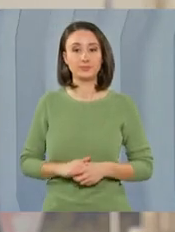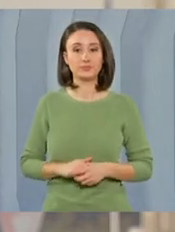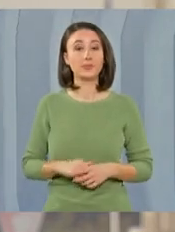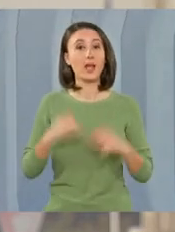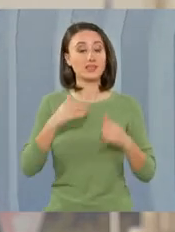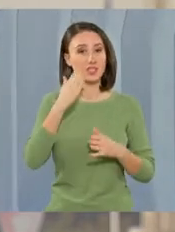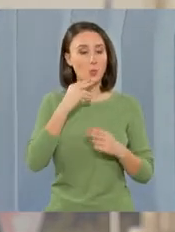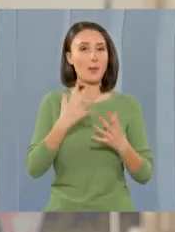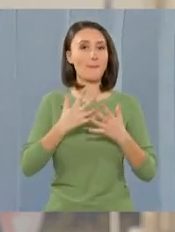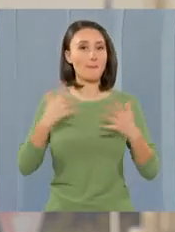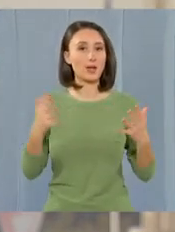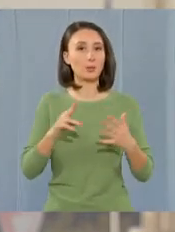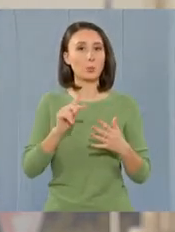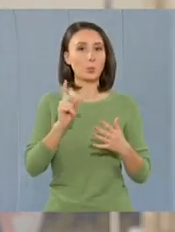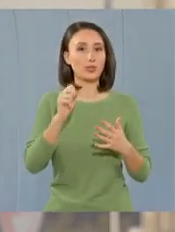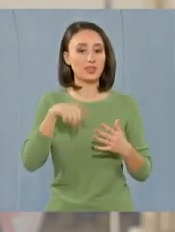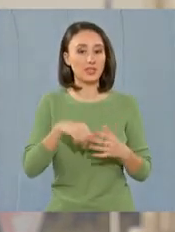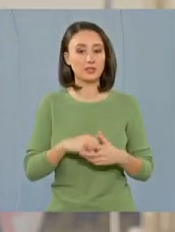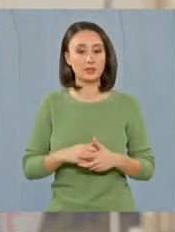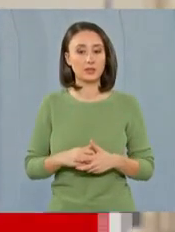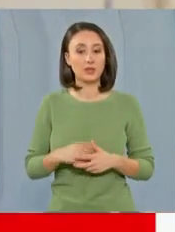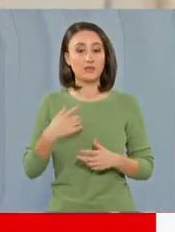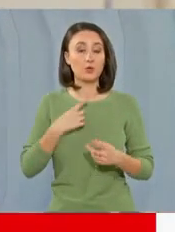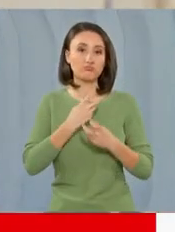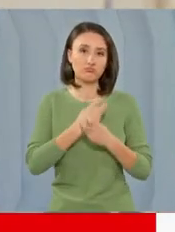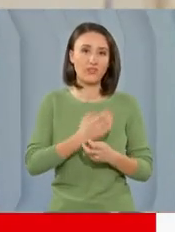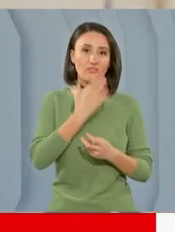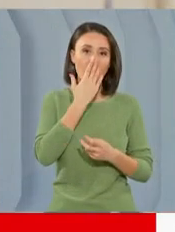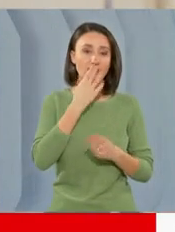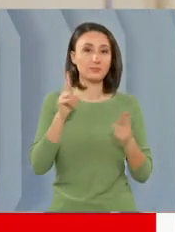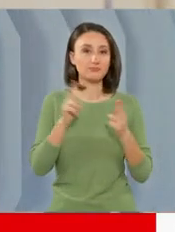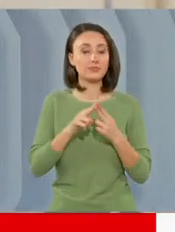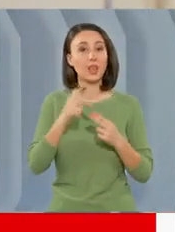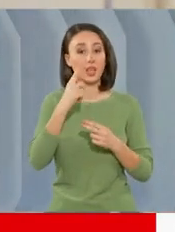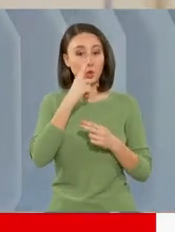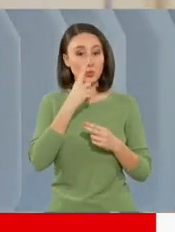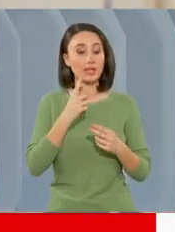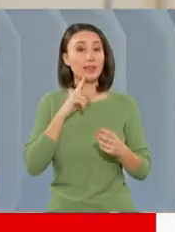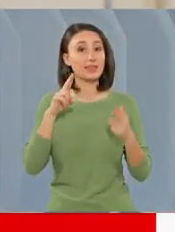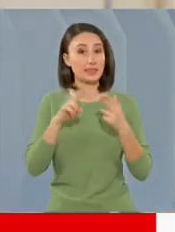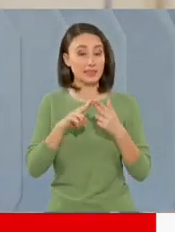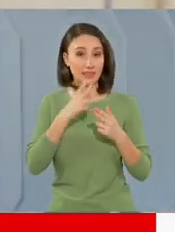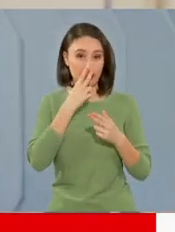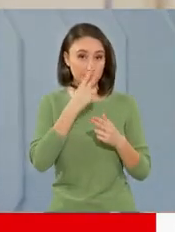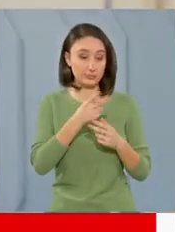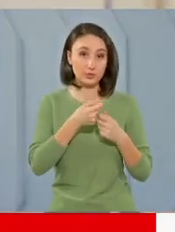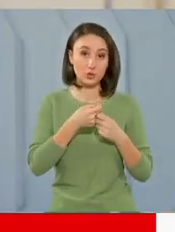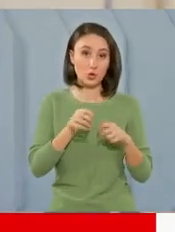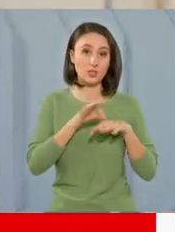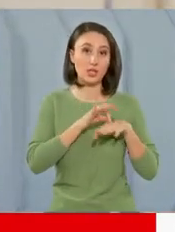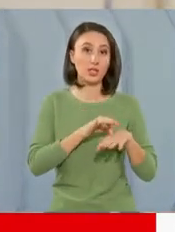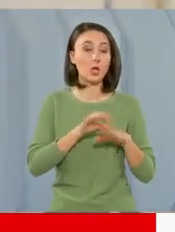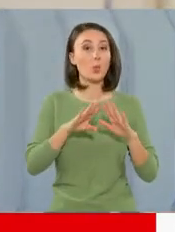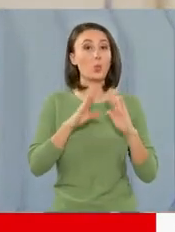Astăzi este ziua cea mare. Vladimir Putin și Xi Jinping vor sta față în față la Moscova. Este întâlnirea care atrage privirile tuturor